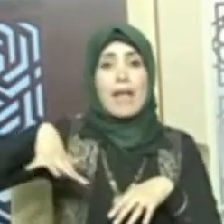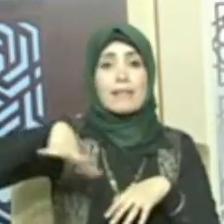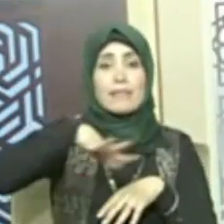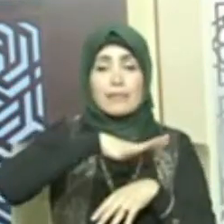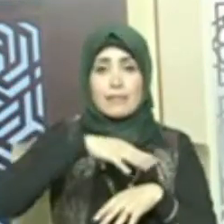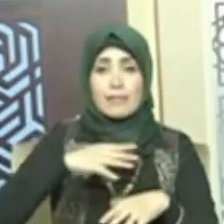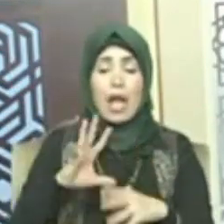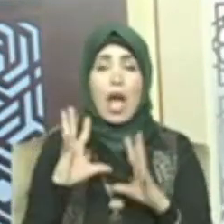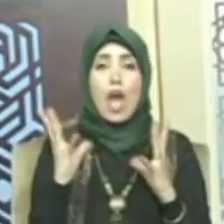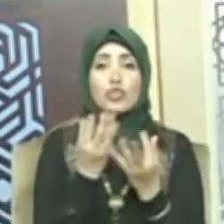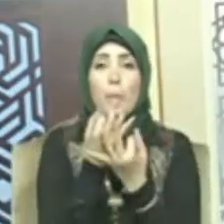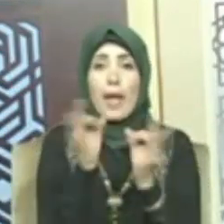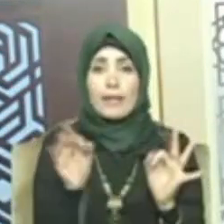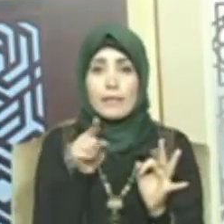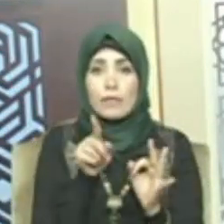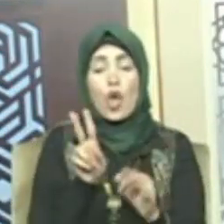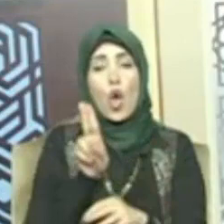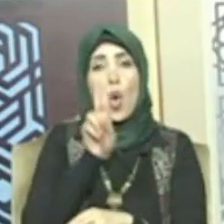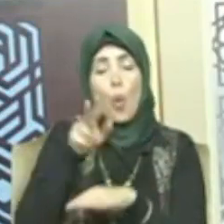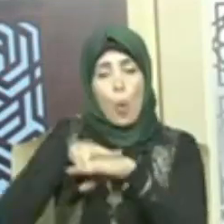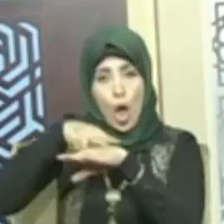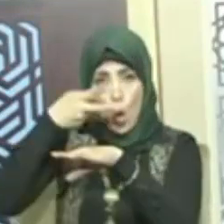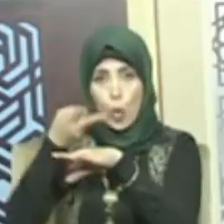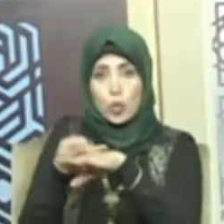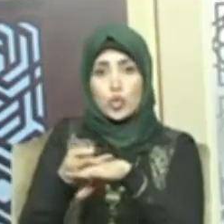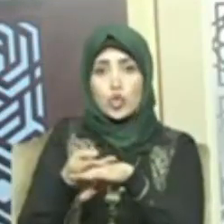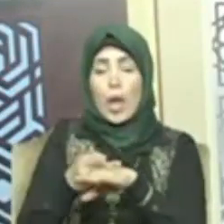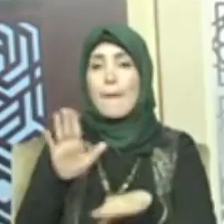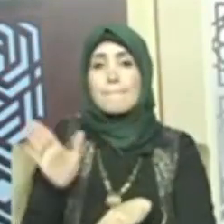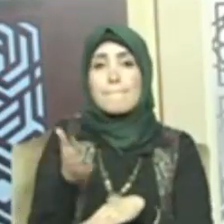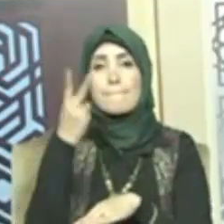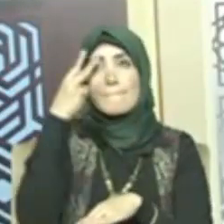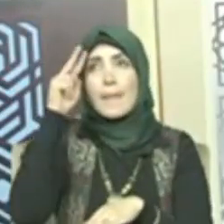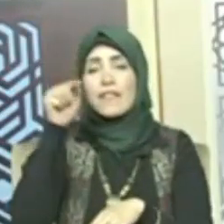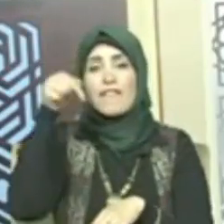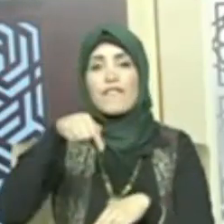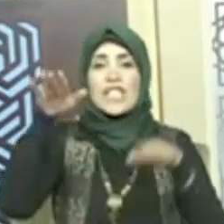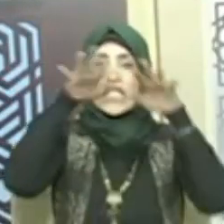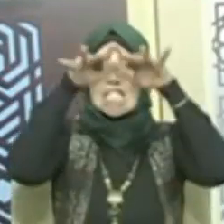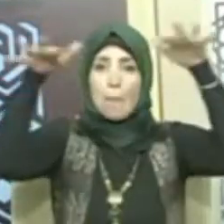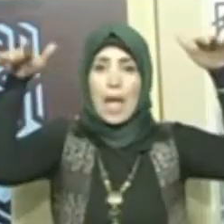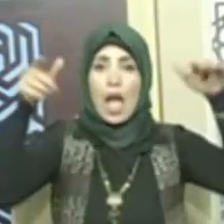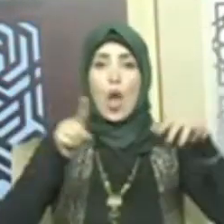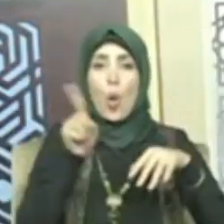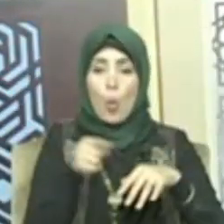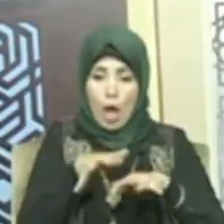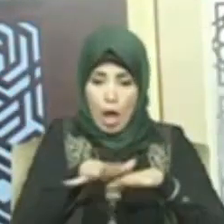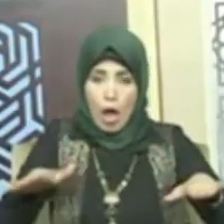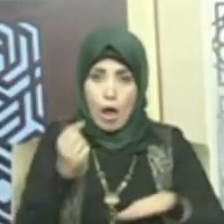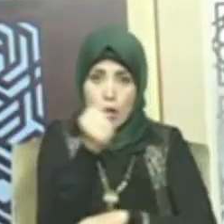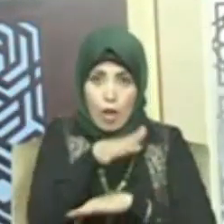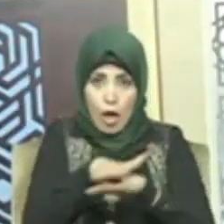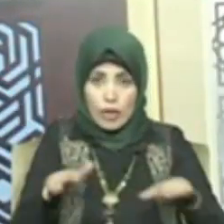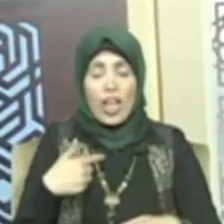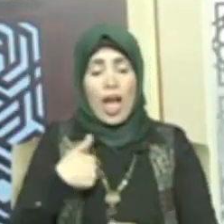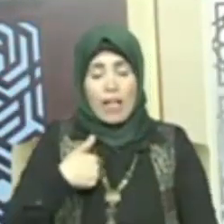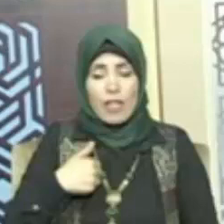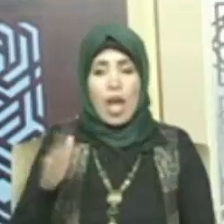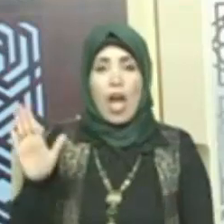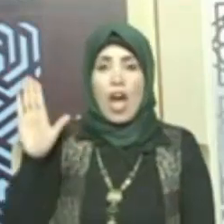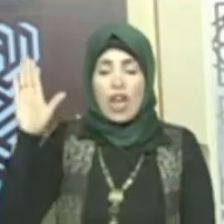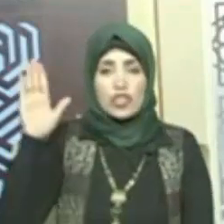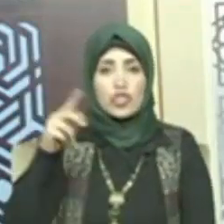أجمعين، وأشهد من في السماء ومن في الأرض أني أشهد